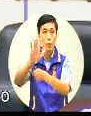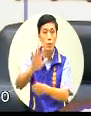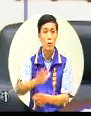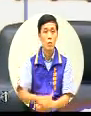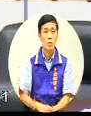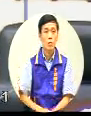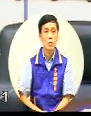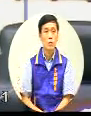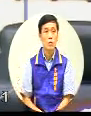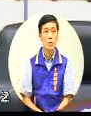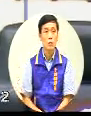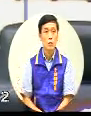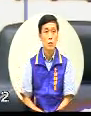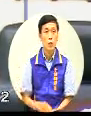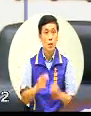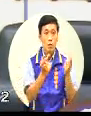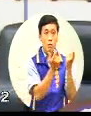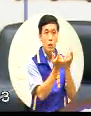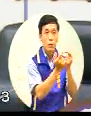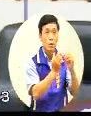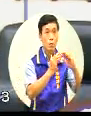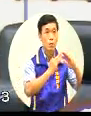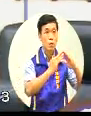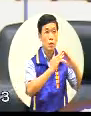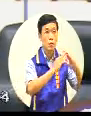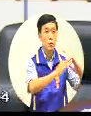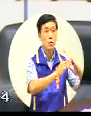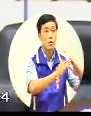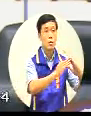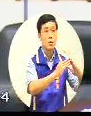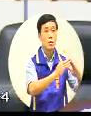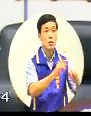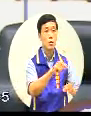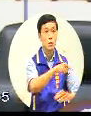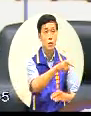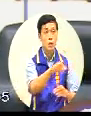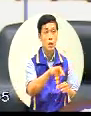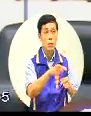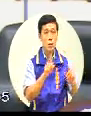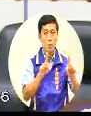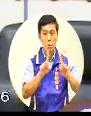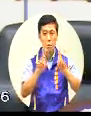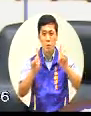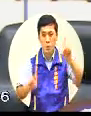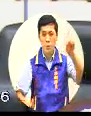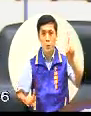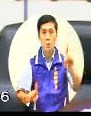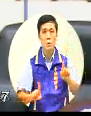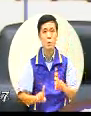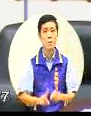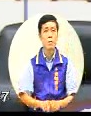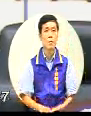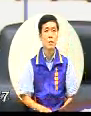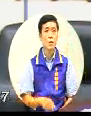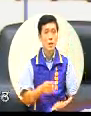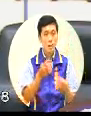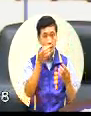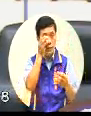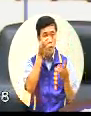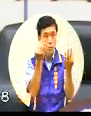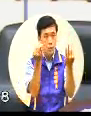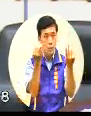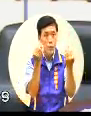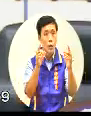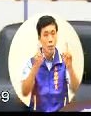那当然啦，咱台北市这它的落差差足侪哈，你看这些数据的怎样